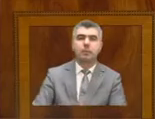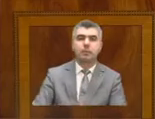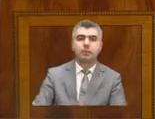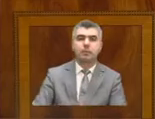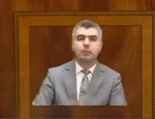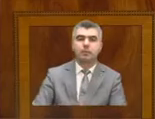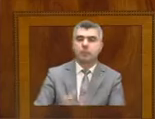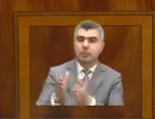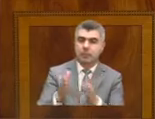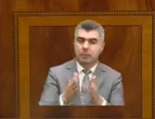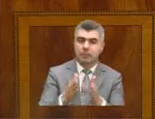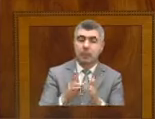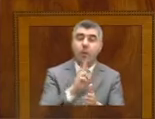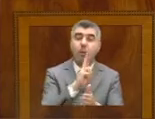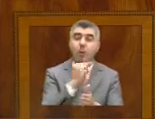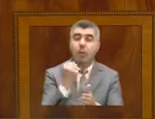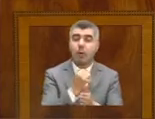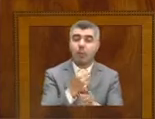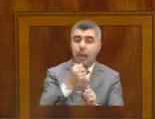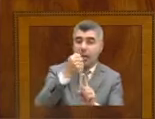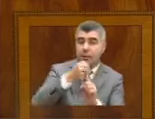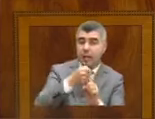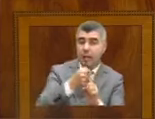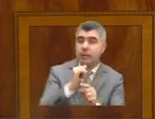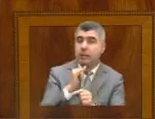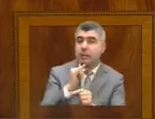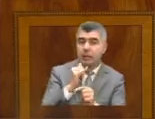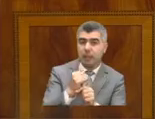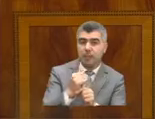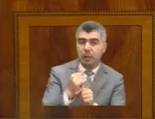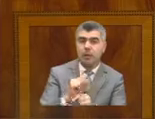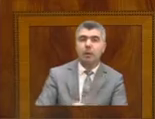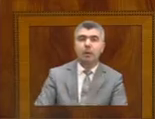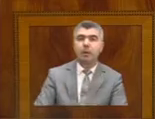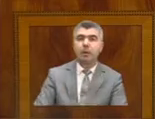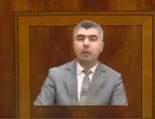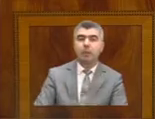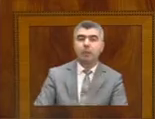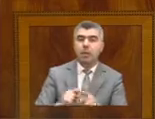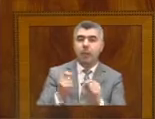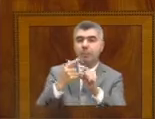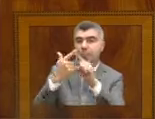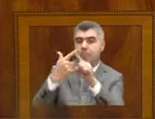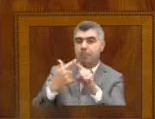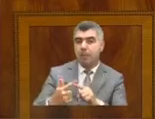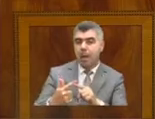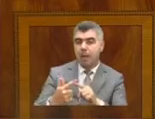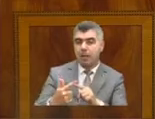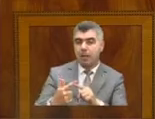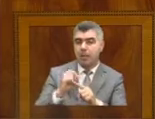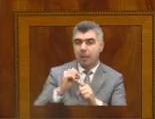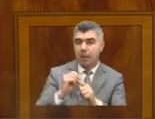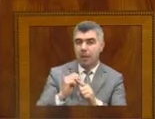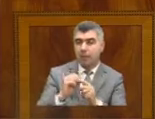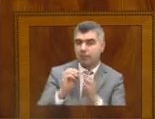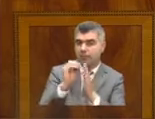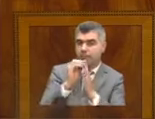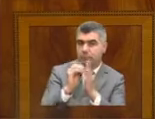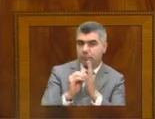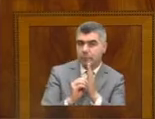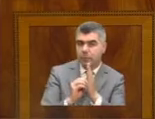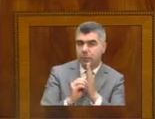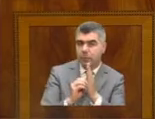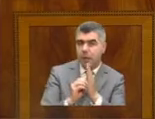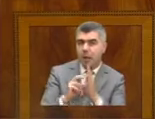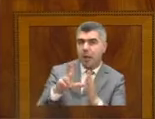وتهدف الحكومة من هذه الإصلاحات إلى مواصلة ضبط مسار المالية العمومية والتحكم في مسار عجل